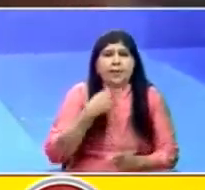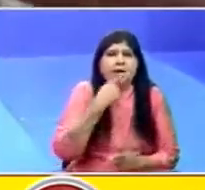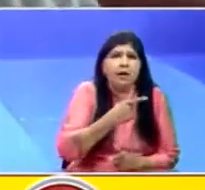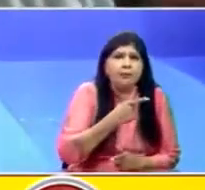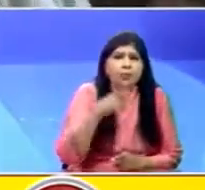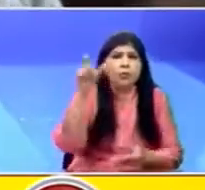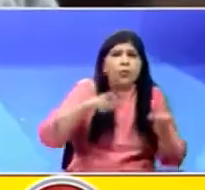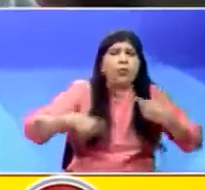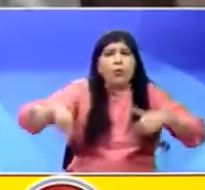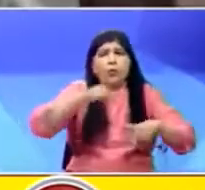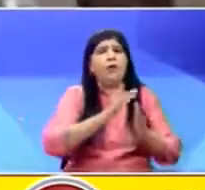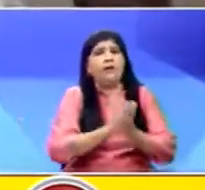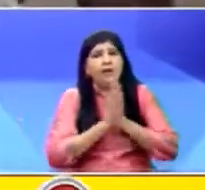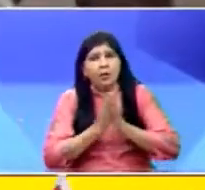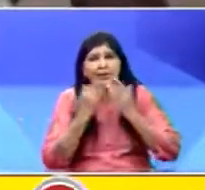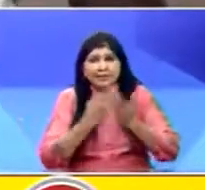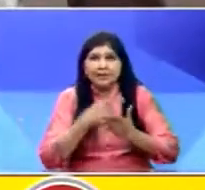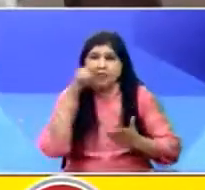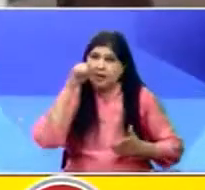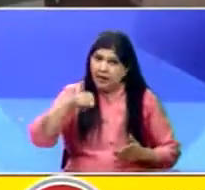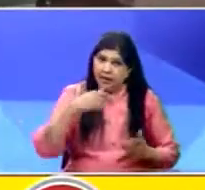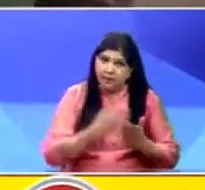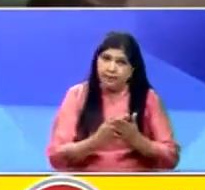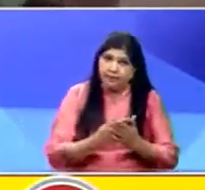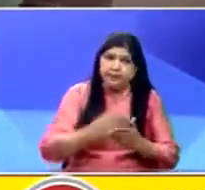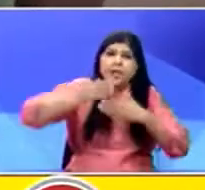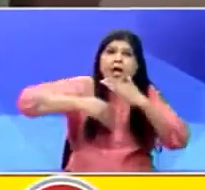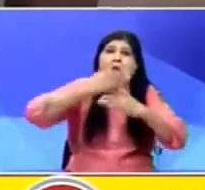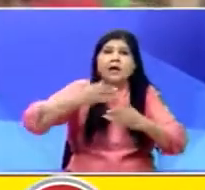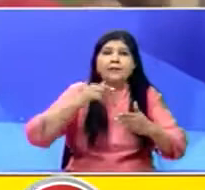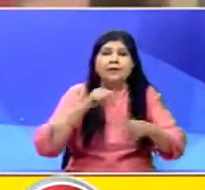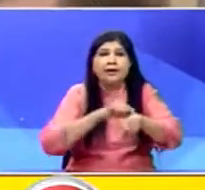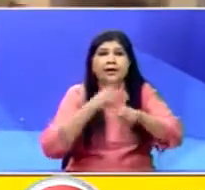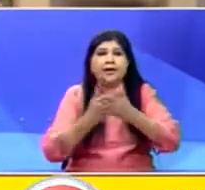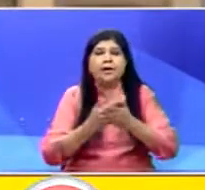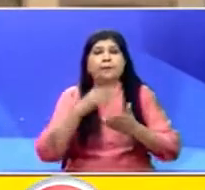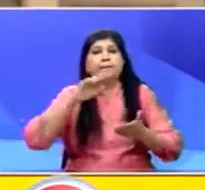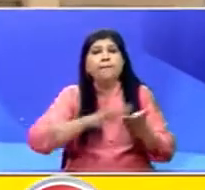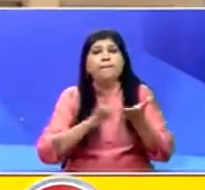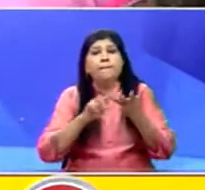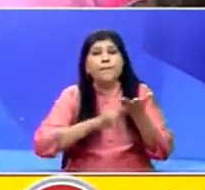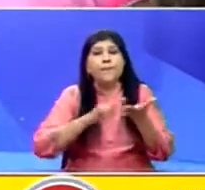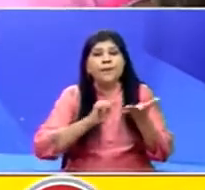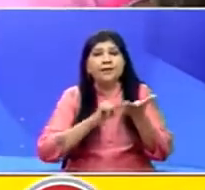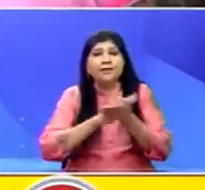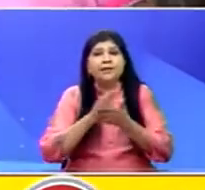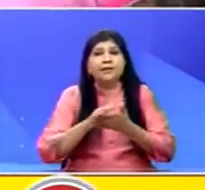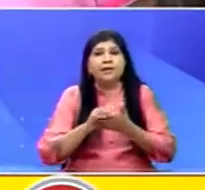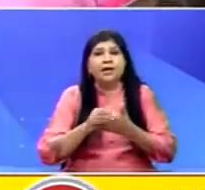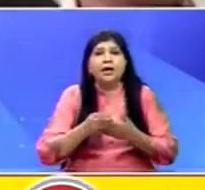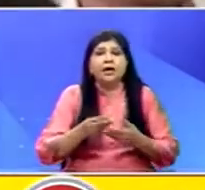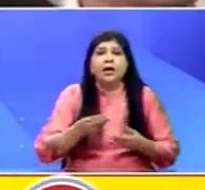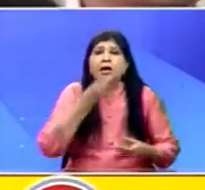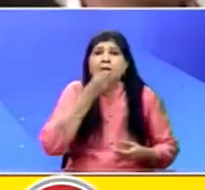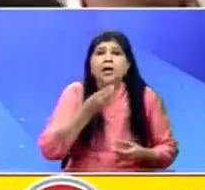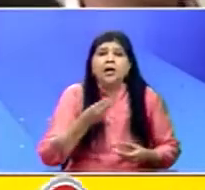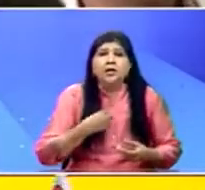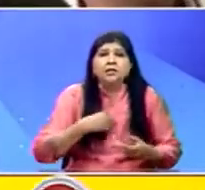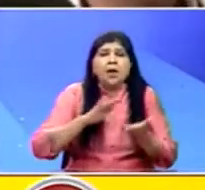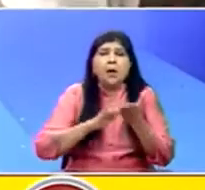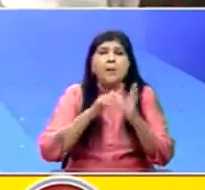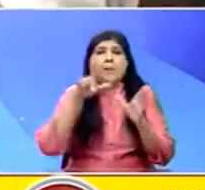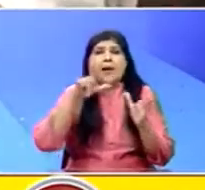आग्रह करूंगा कि आप आने वाले पोषण माह में कुपोषण या मालन्यूट्रिशन